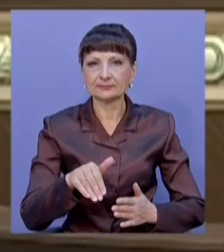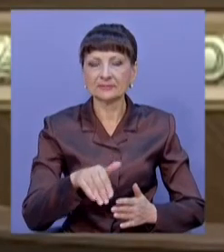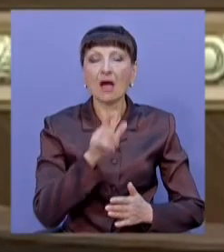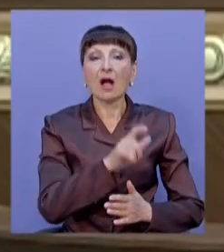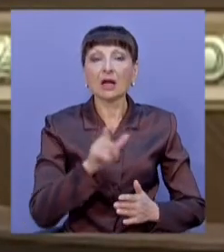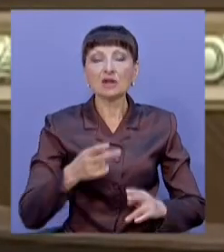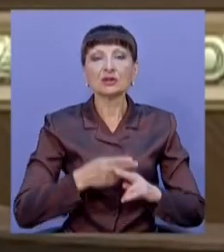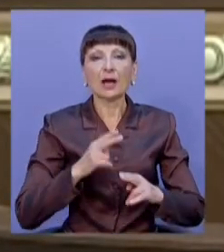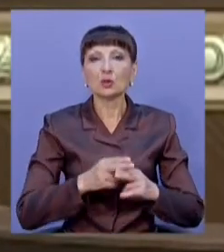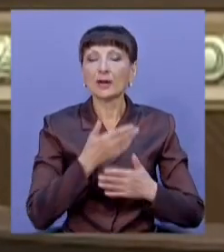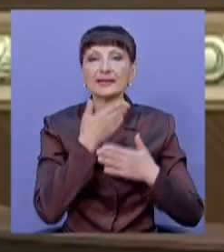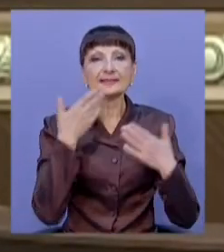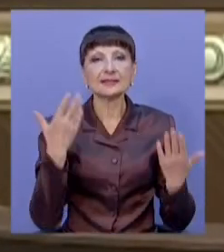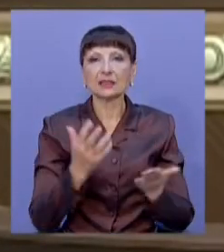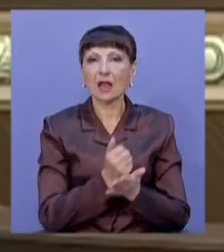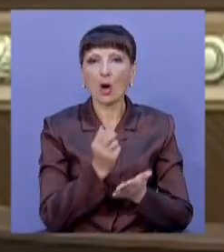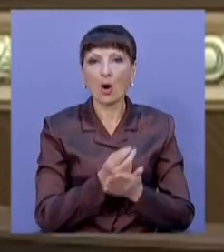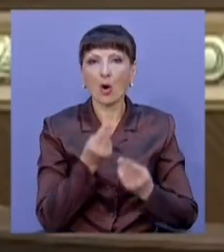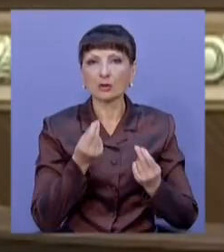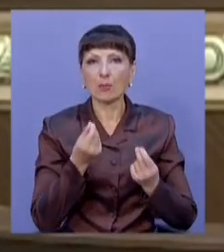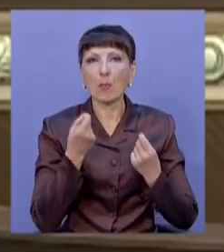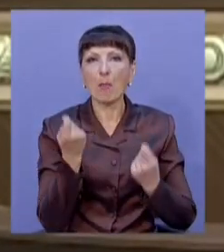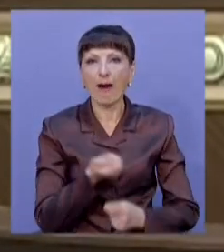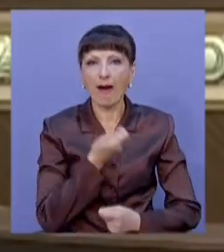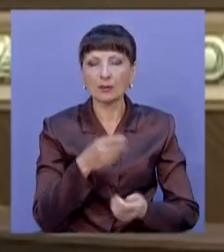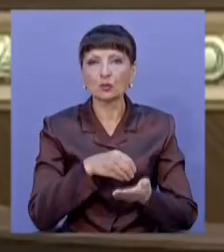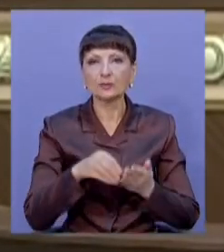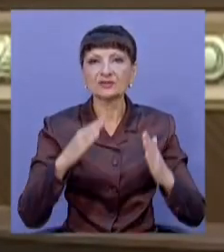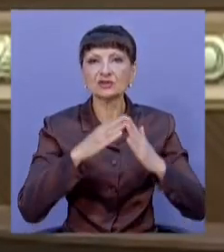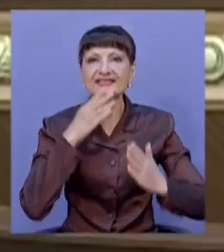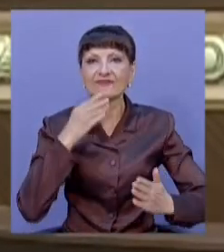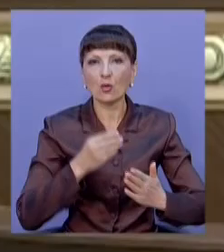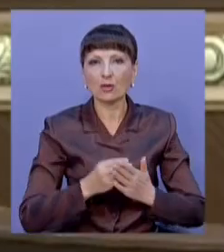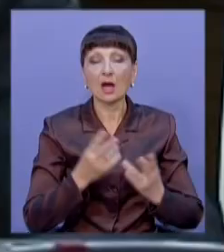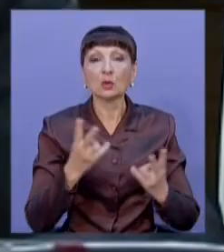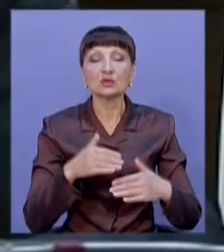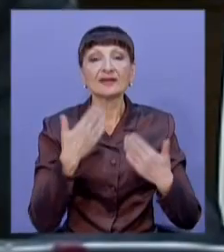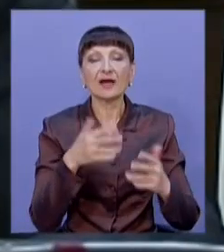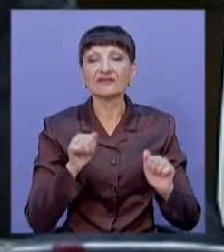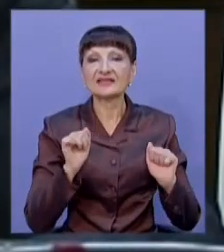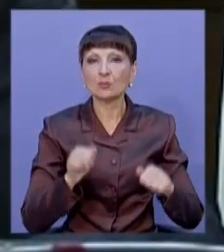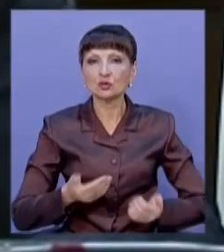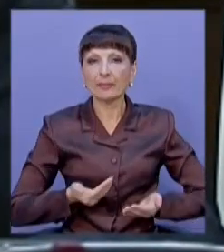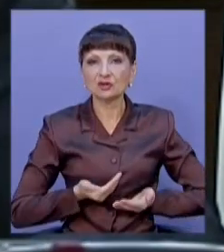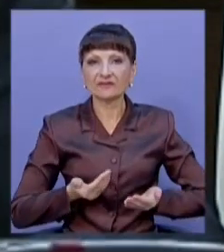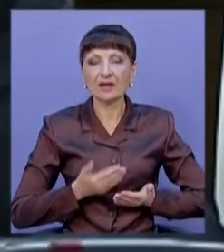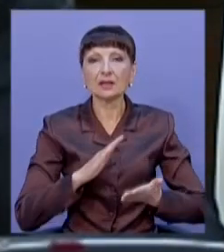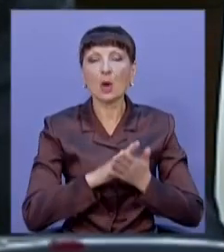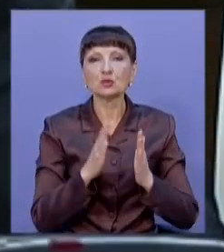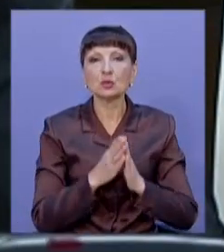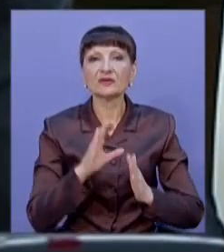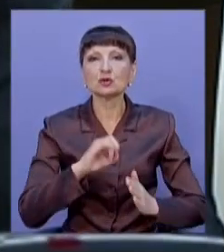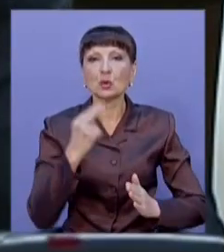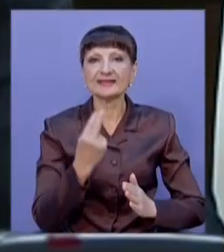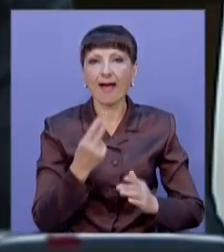Гражданам, которые не располагают доходами для приобретения жилья в собственность, надо дать возможность проживания на условиях